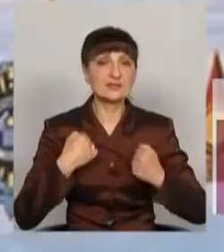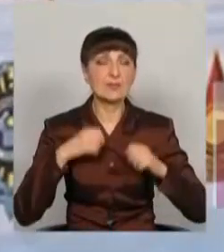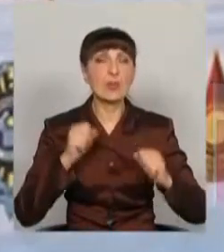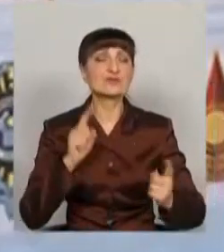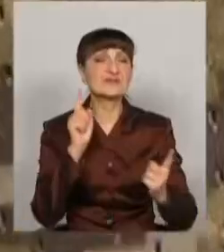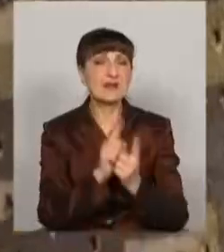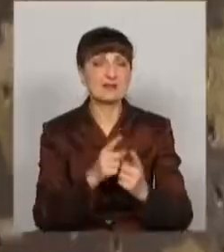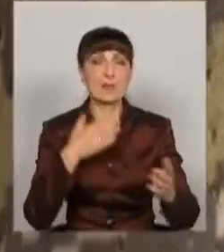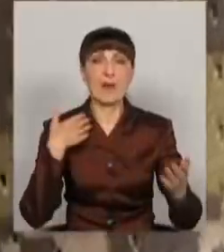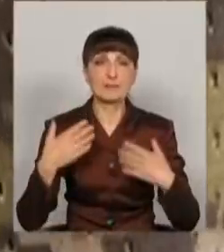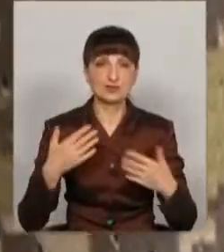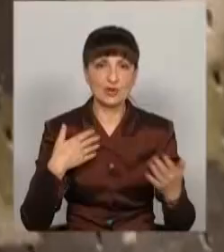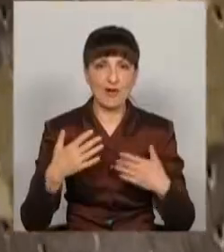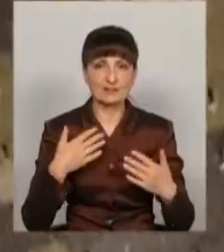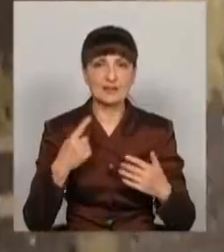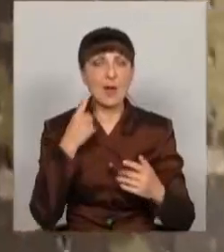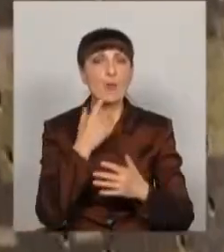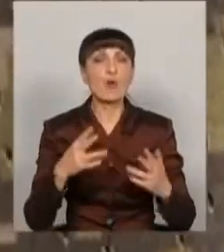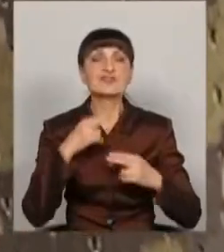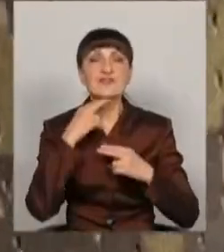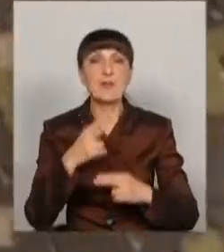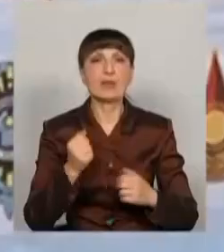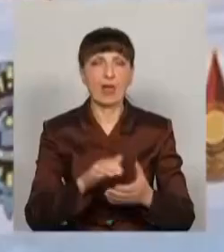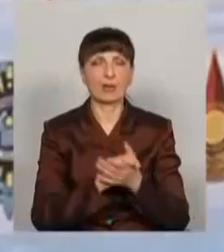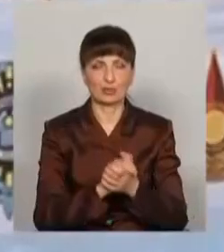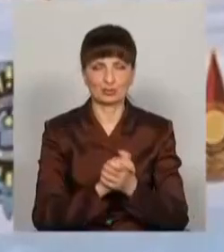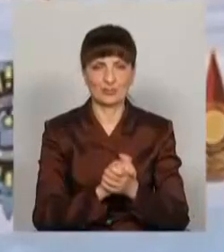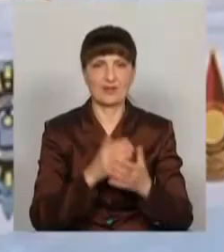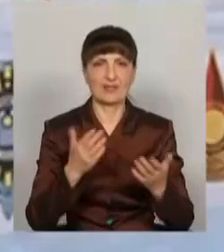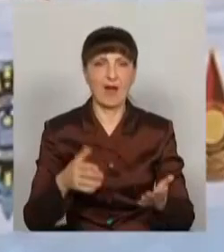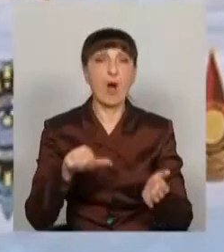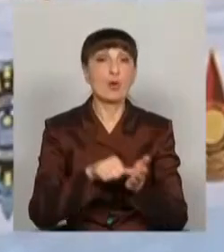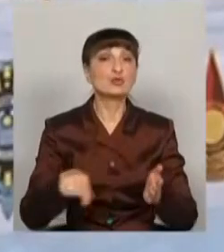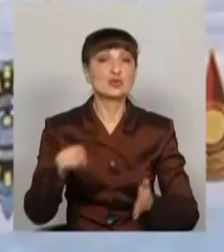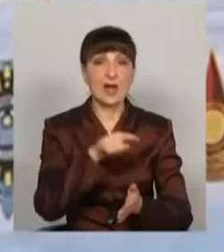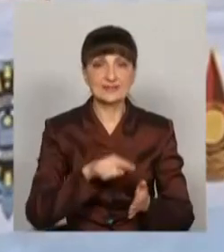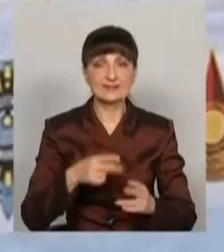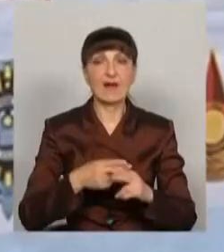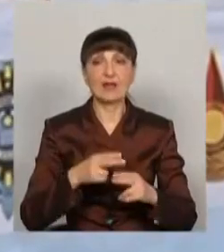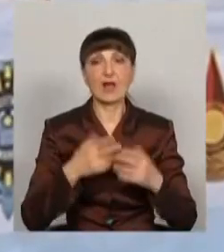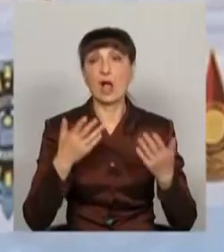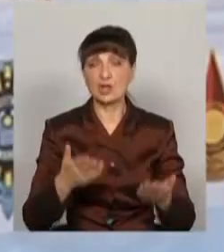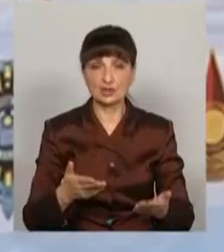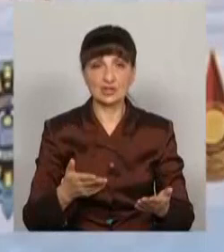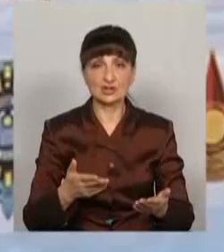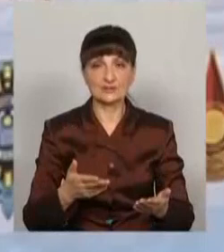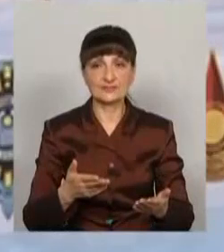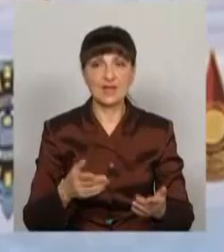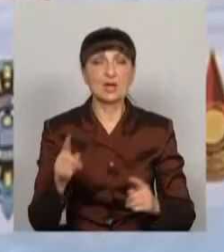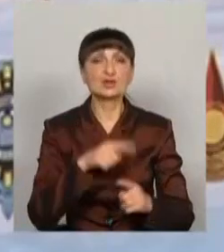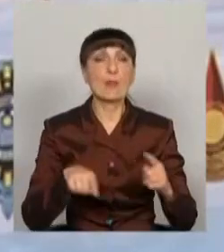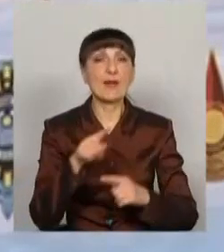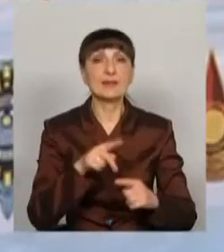встретиться, пообщаться. Мы больше делаем акцент это на дружбе. Участникам это, конечно же, чтобы они